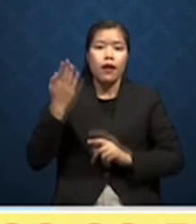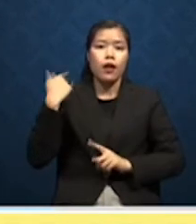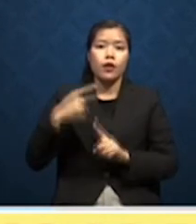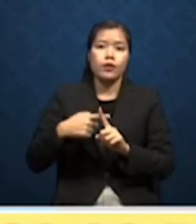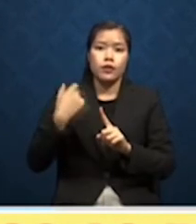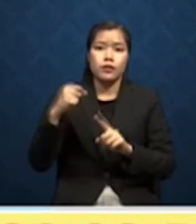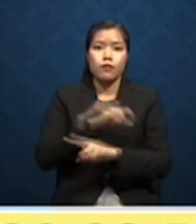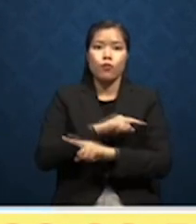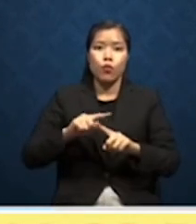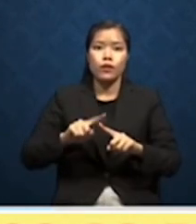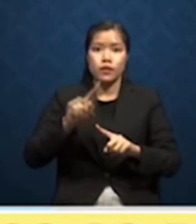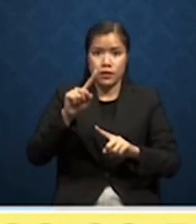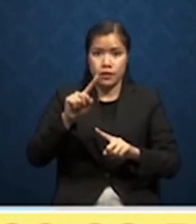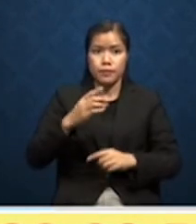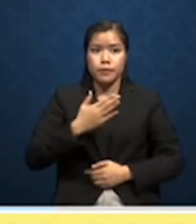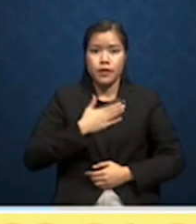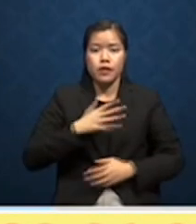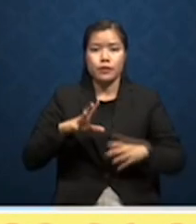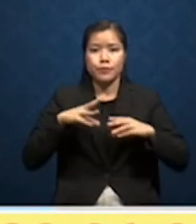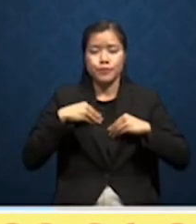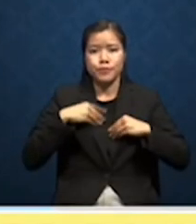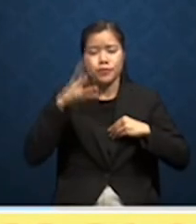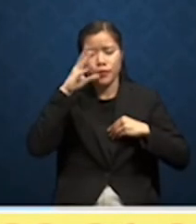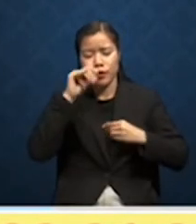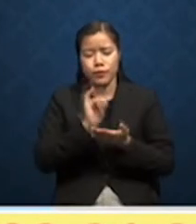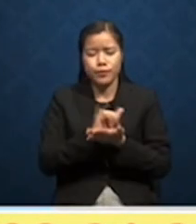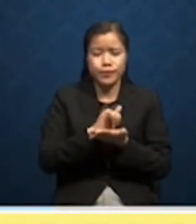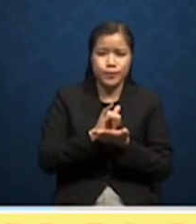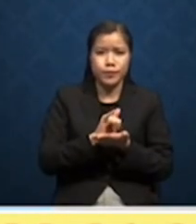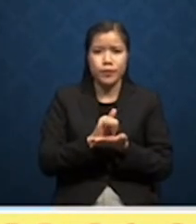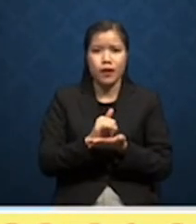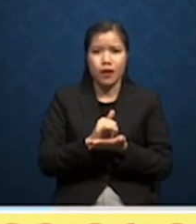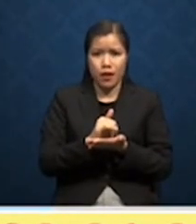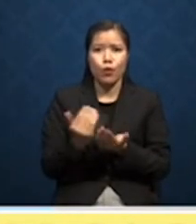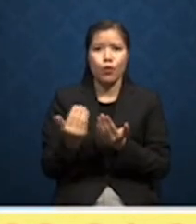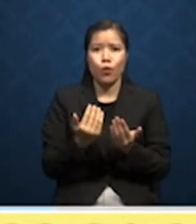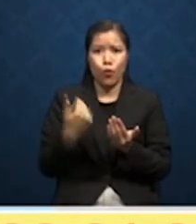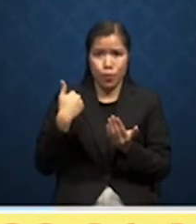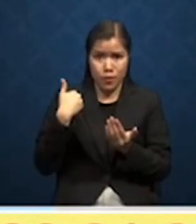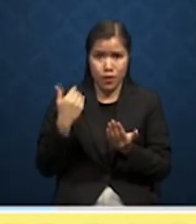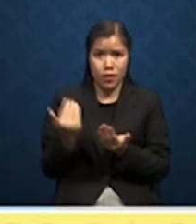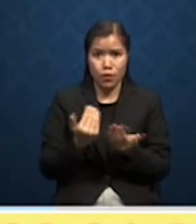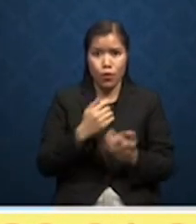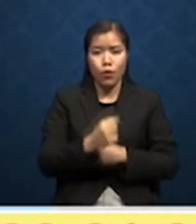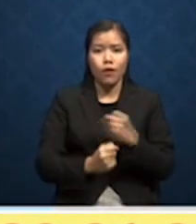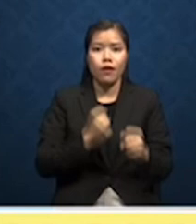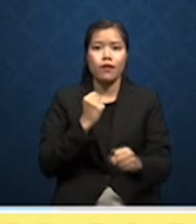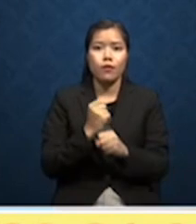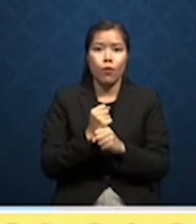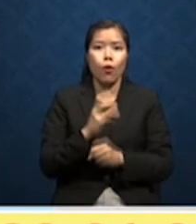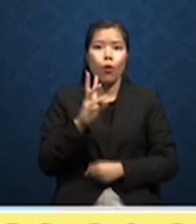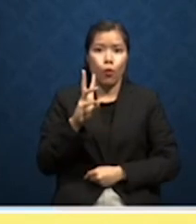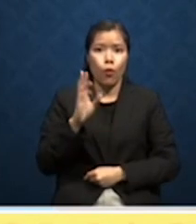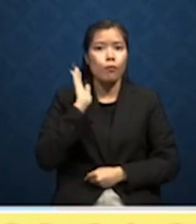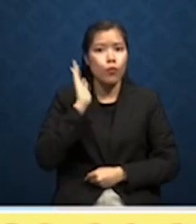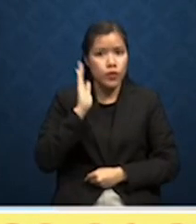ดิฉันขอยอมรับว่านอนแทบไม่หลับเลยดิฉันมีลูกเล็กเป็นลูกชายอายุ6ขวบดิฉัน